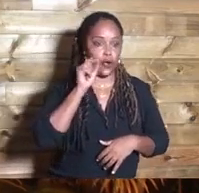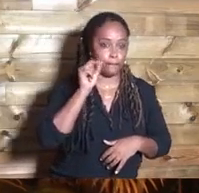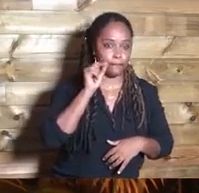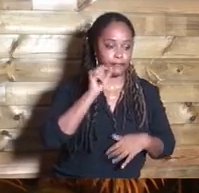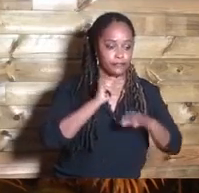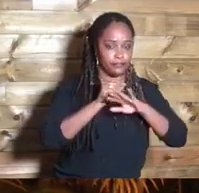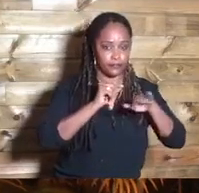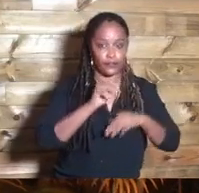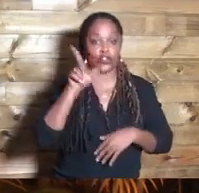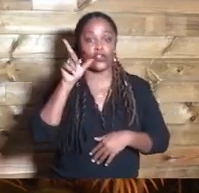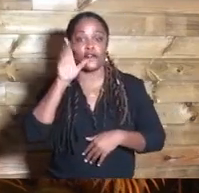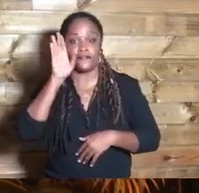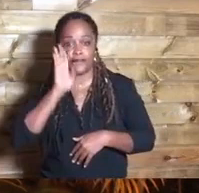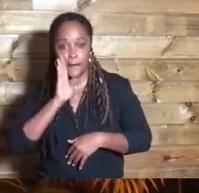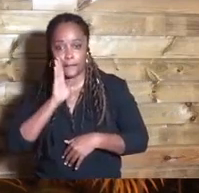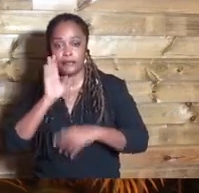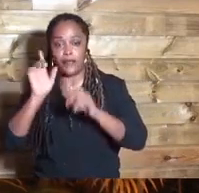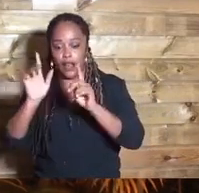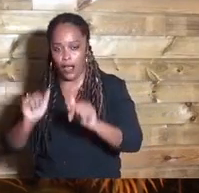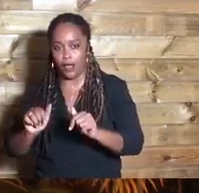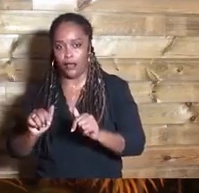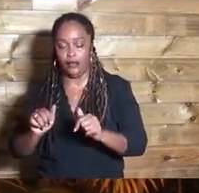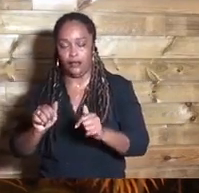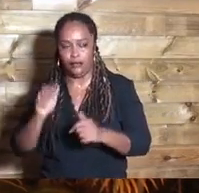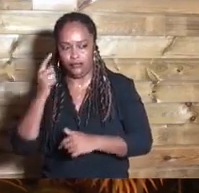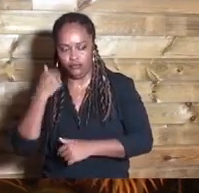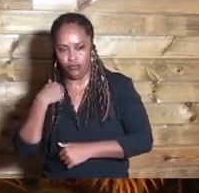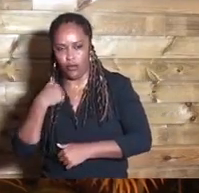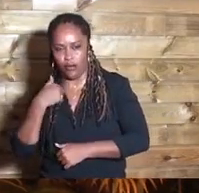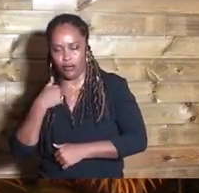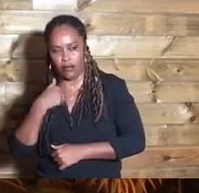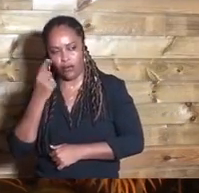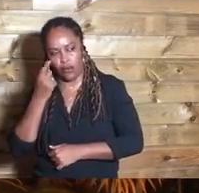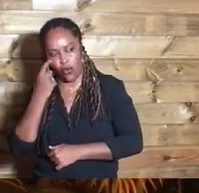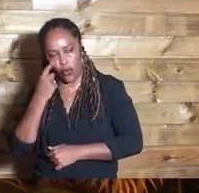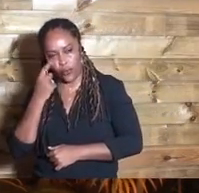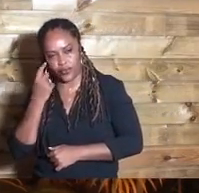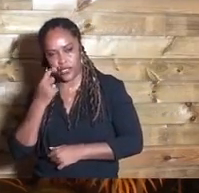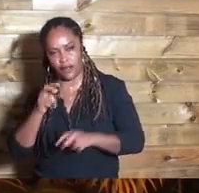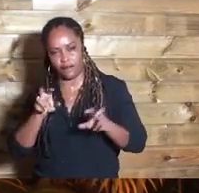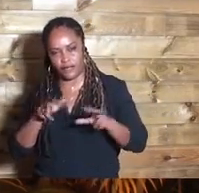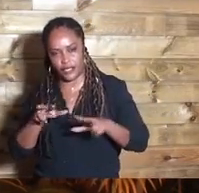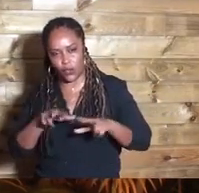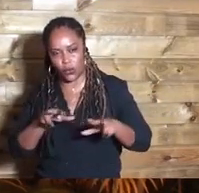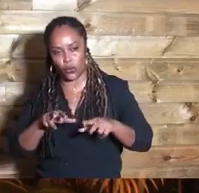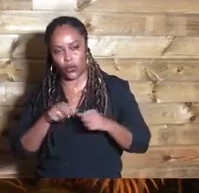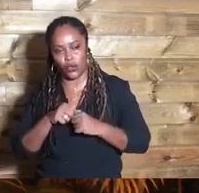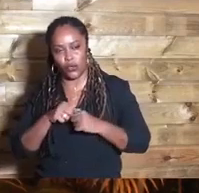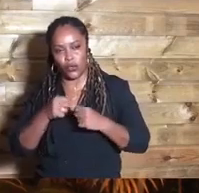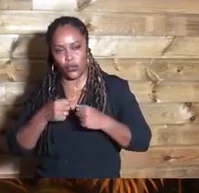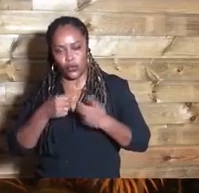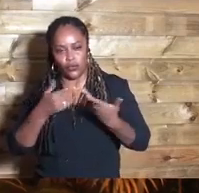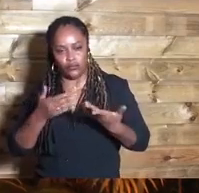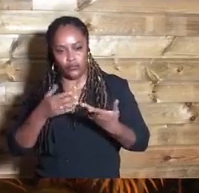pour faire la parité ou le nombre. Parce que je suis un peu les vidéos et les